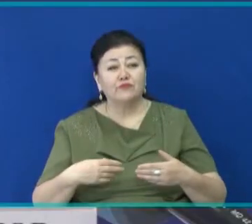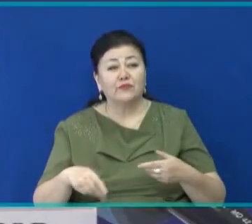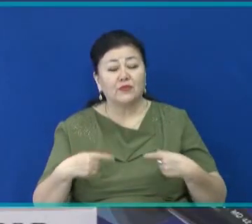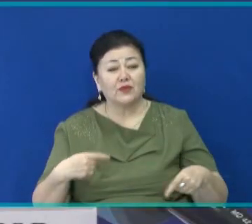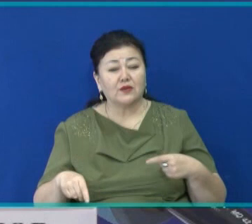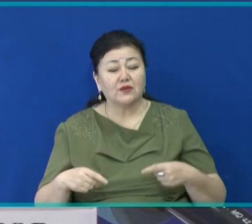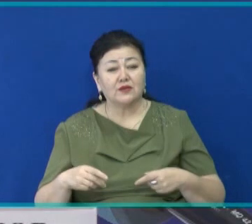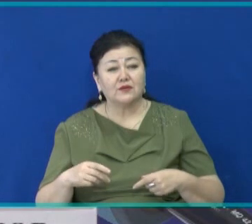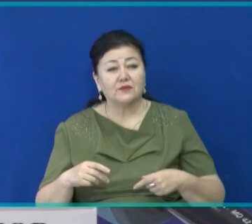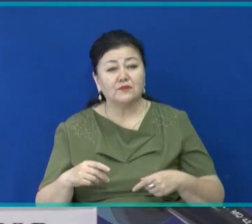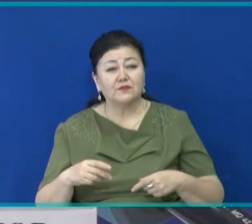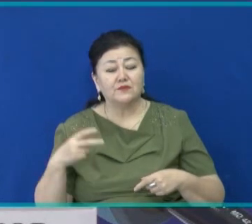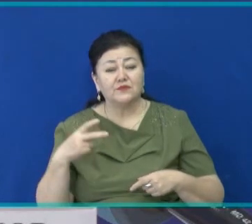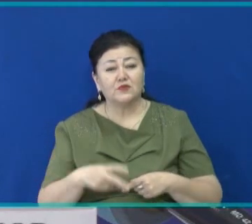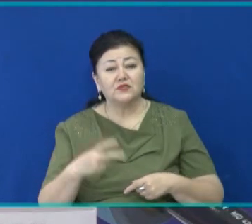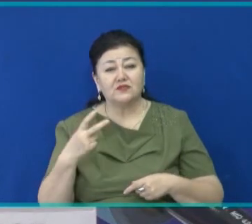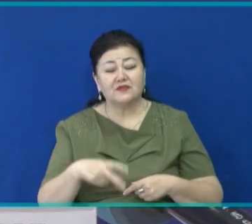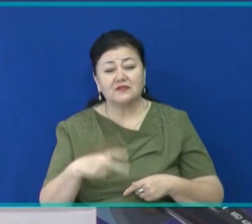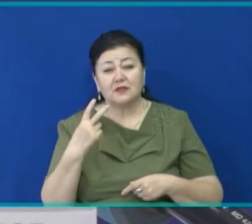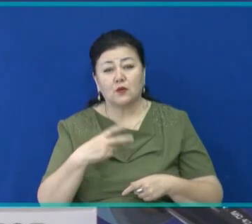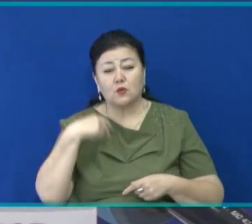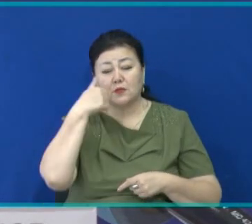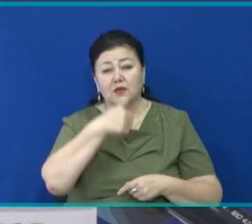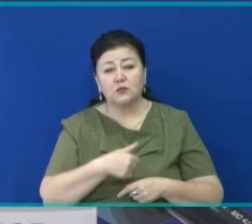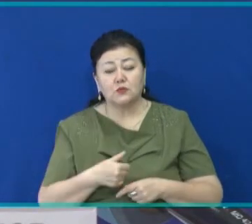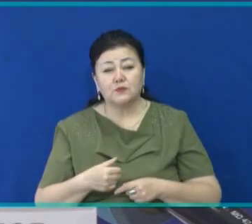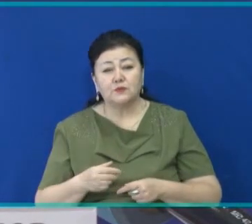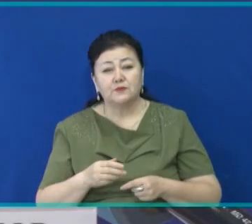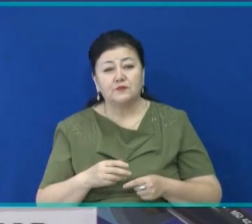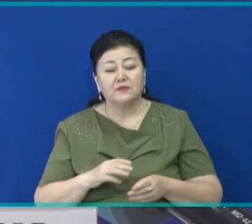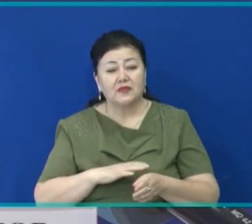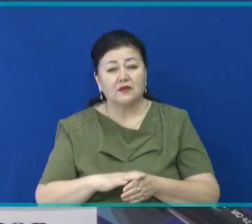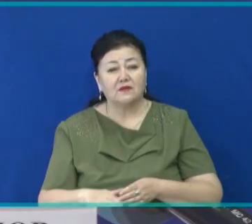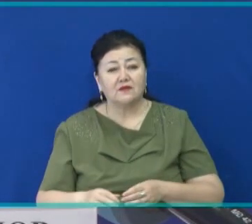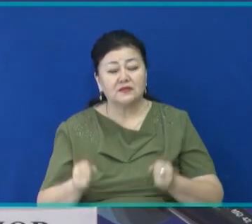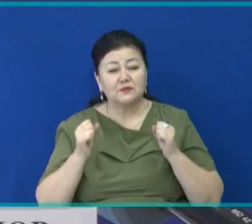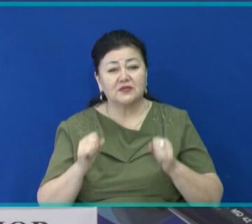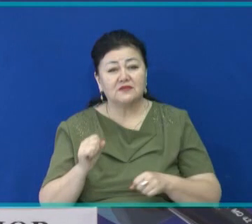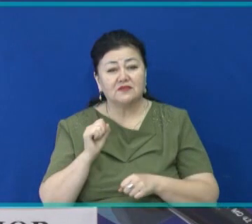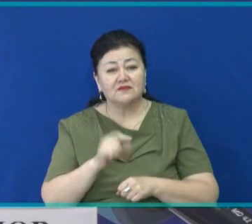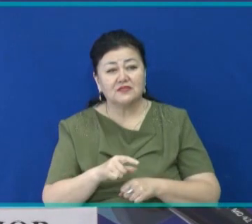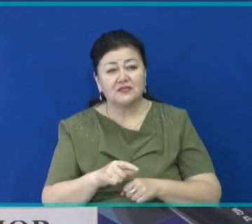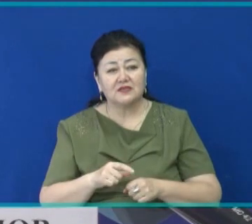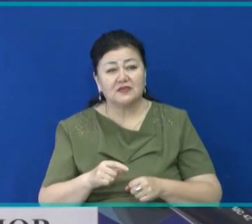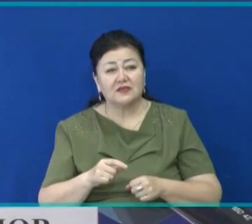В 2022 году акиматом области Абай для реализации государственного спортивного заказа